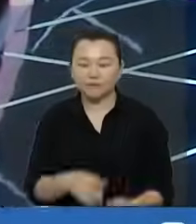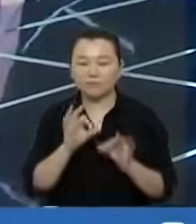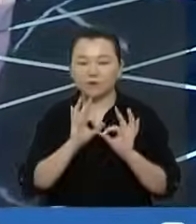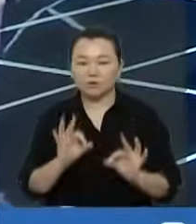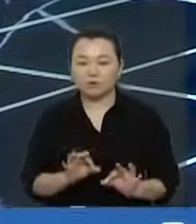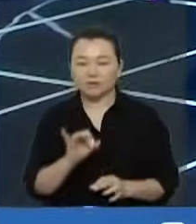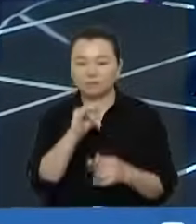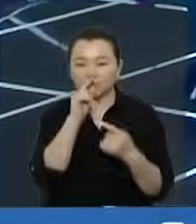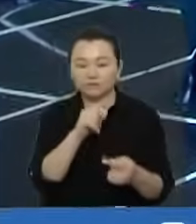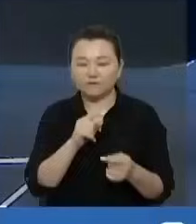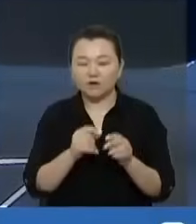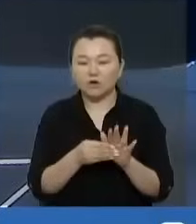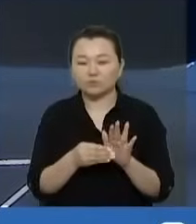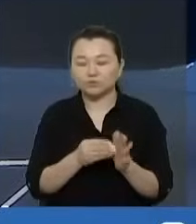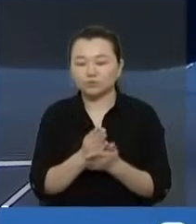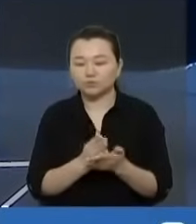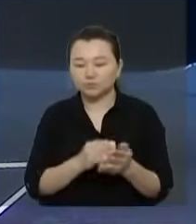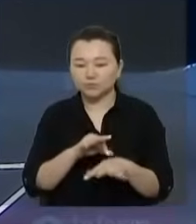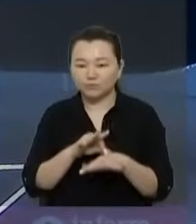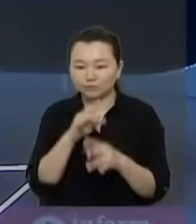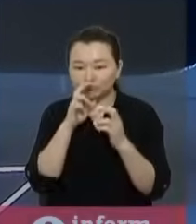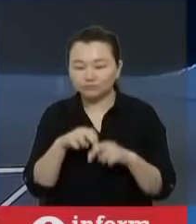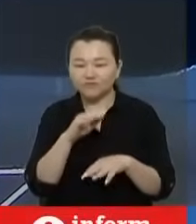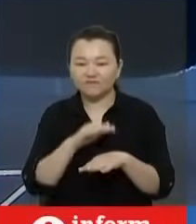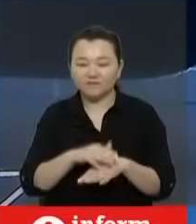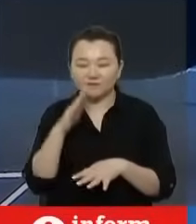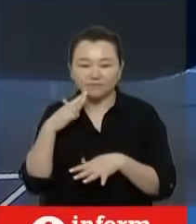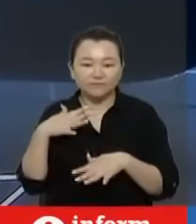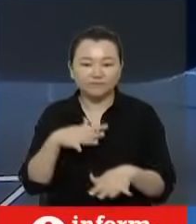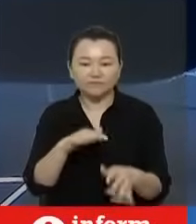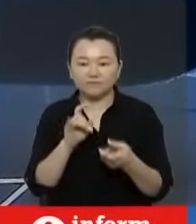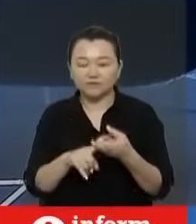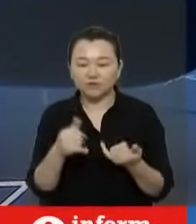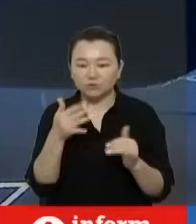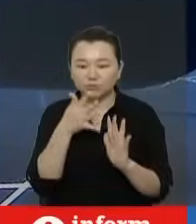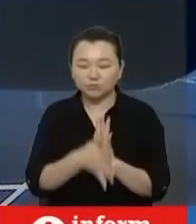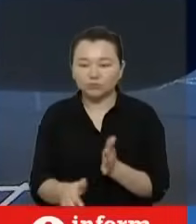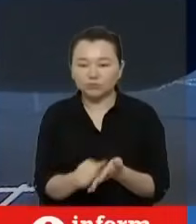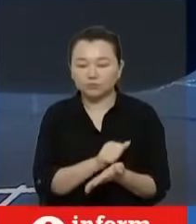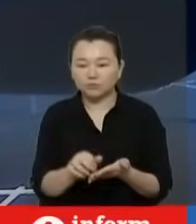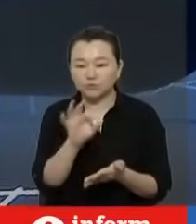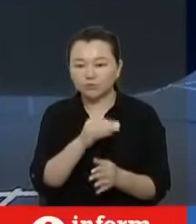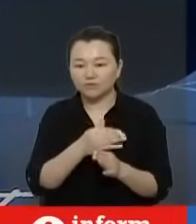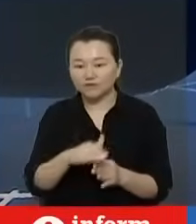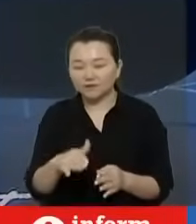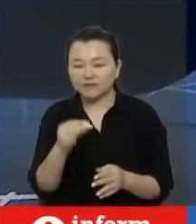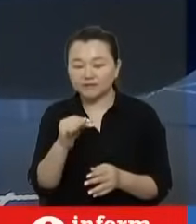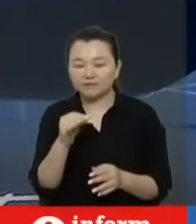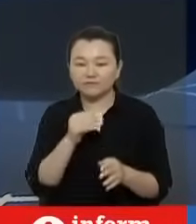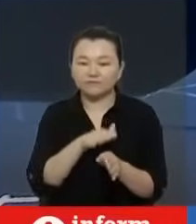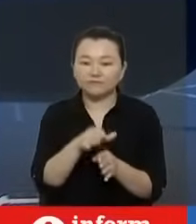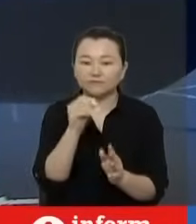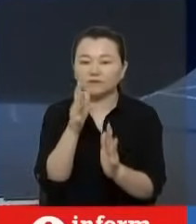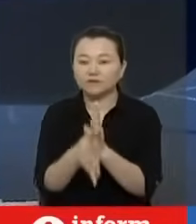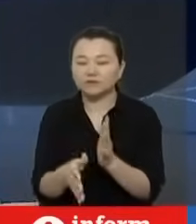Прокуратура и антикоррупционная служба проводят проверку по фактам паводков. Сейчас они изучают документы о выделении и освоении бюджетных